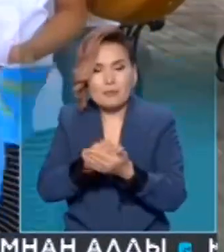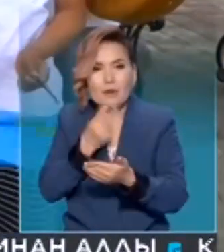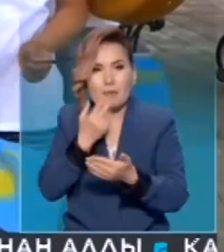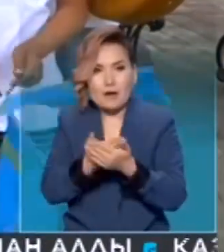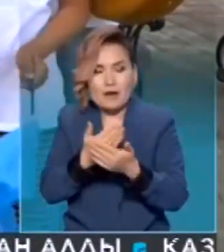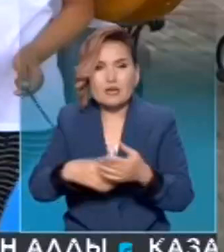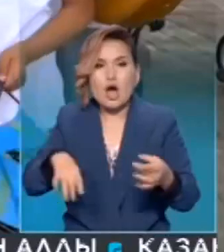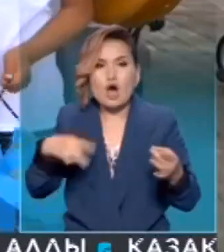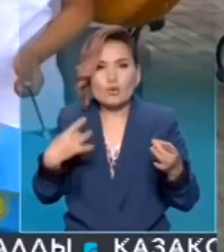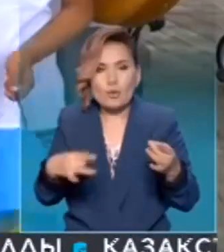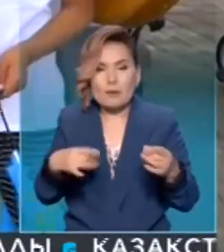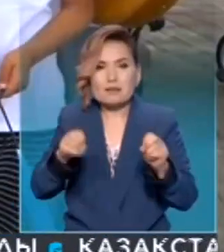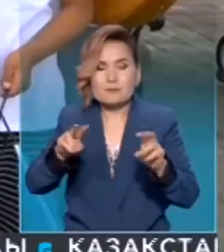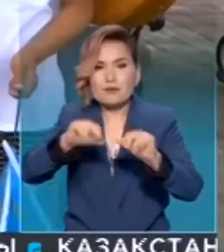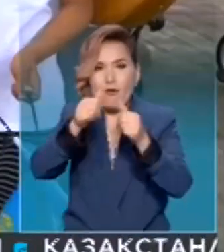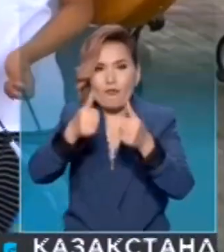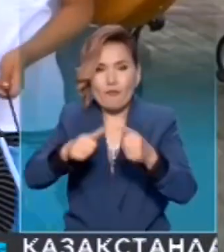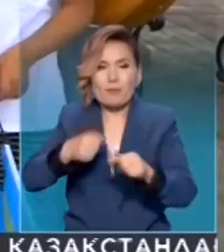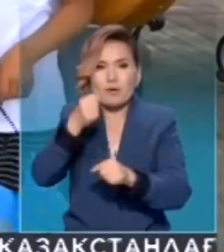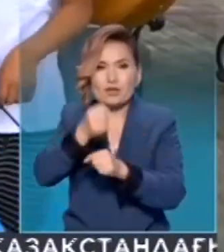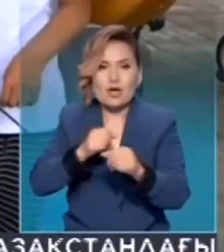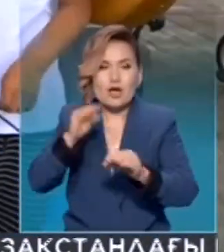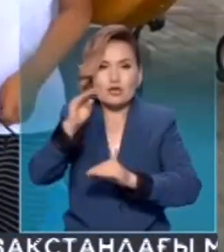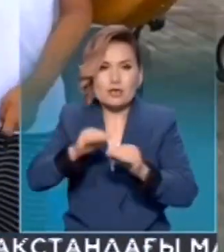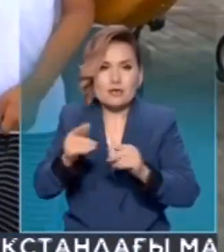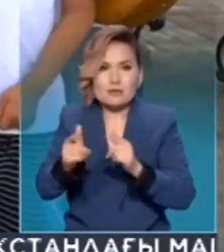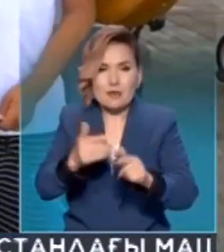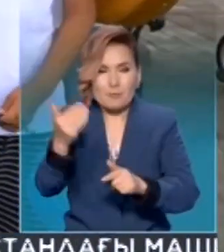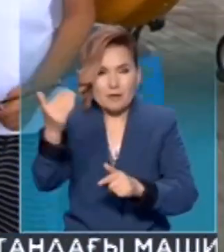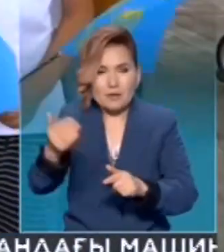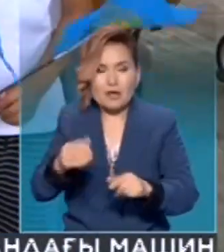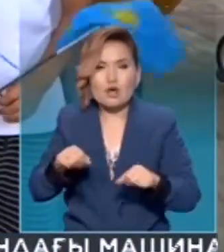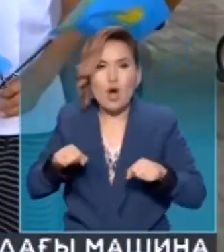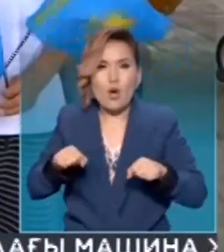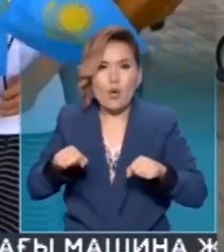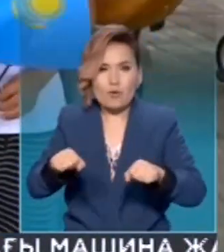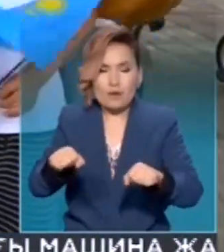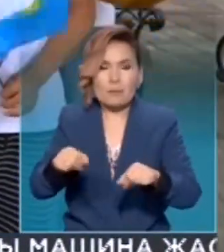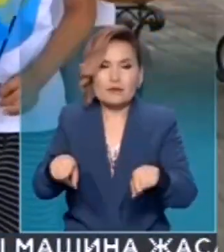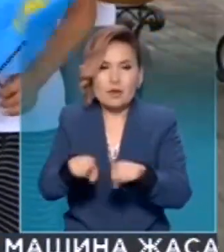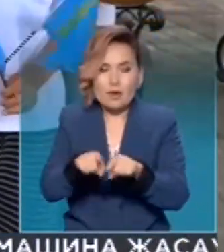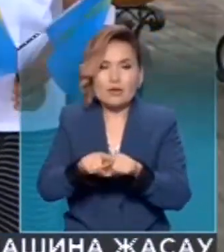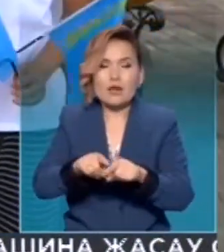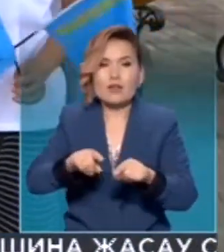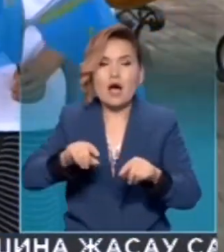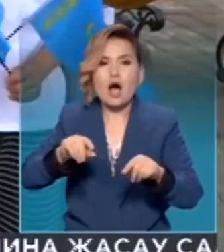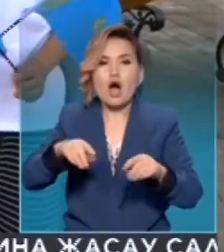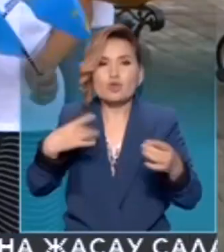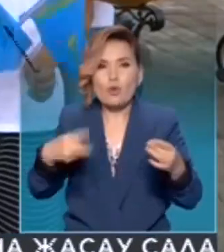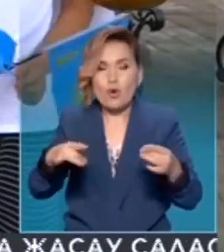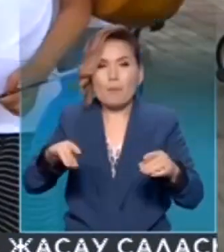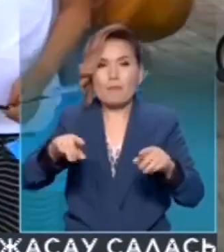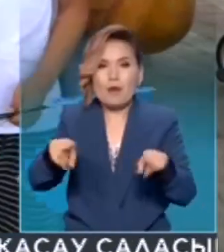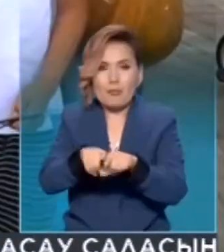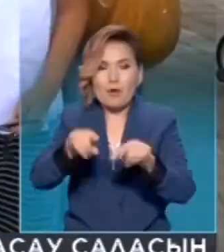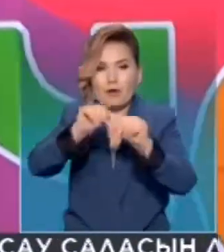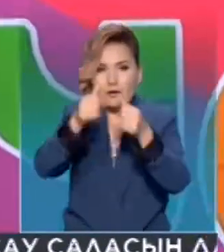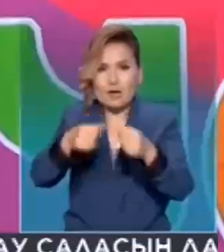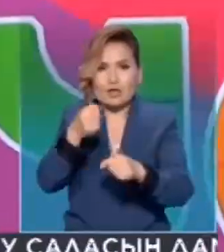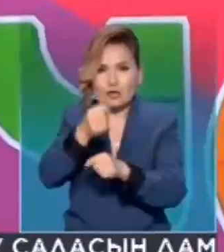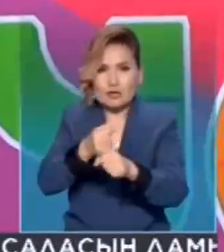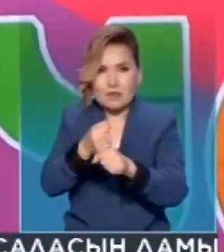барын түсінсін, балдар сол өзіміздің домбыраға бейім болсын деген ниетте осы қол арбамызды домбыра кейпінде жасап